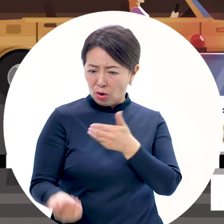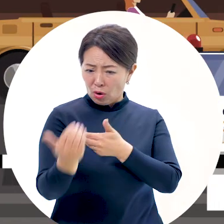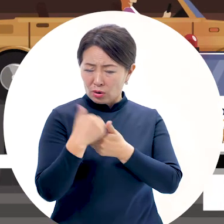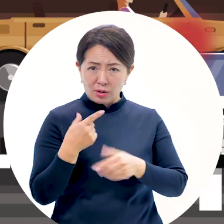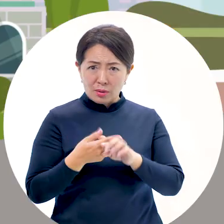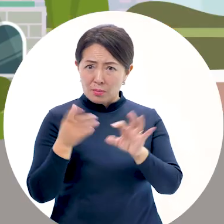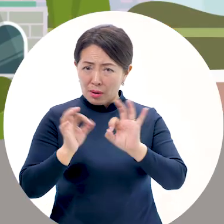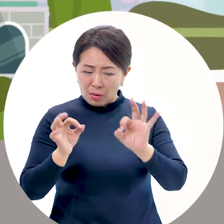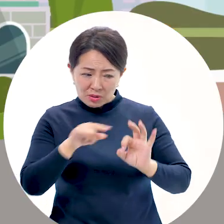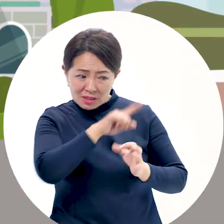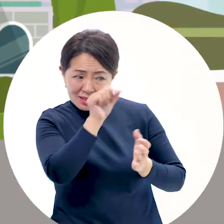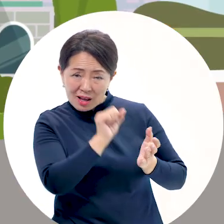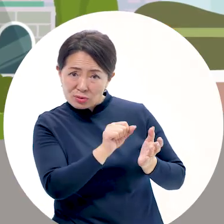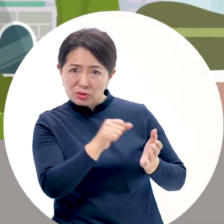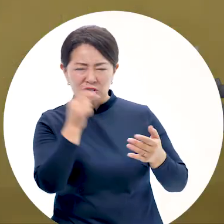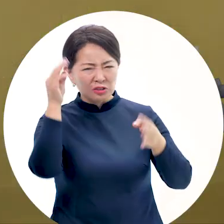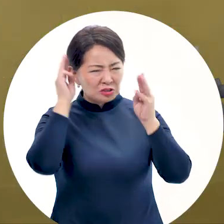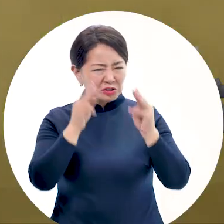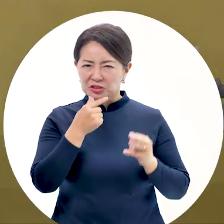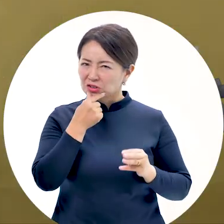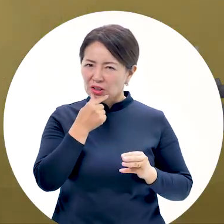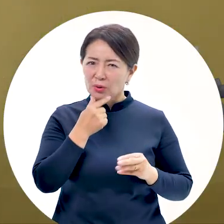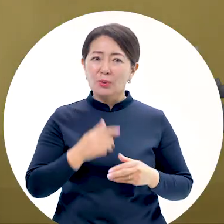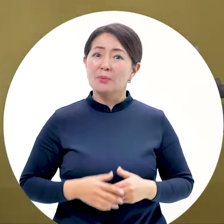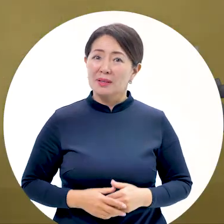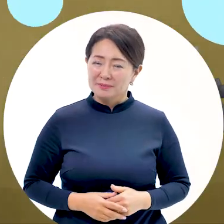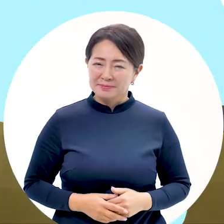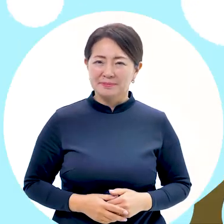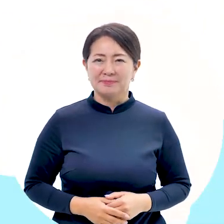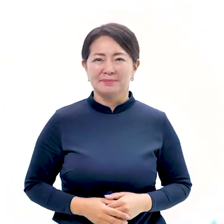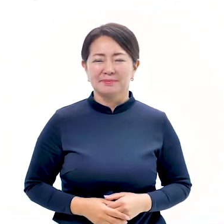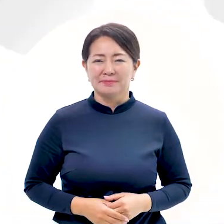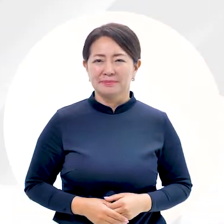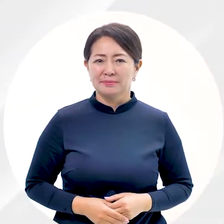оролцоогоо нэмэгдүүлэхгүй юм бол энэ бүх асуудлыг шийдэж чадахгүй юм байна да.